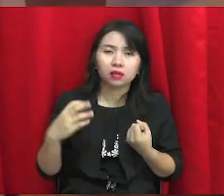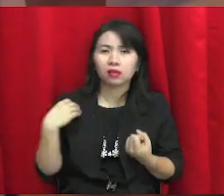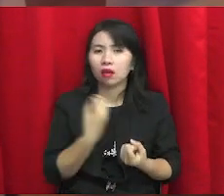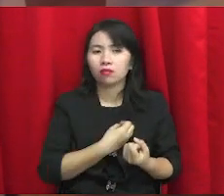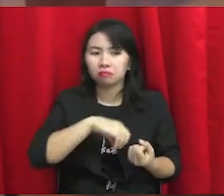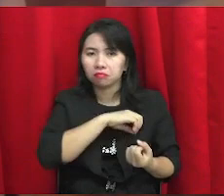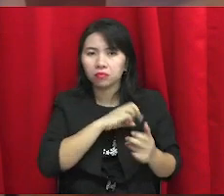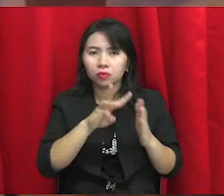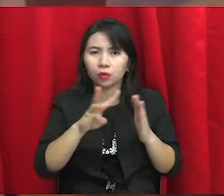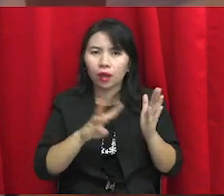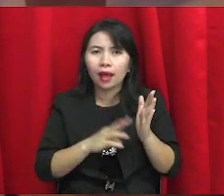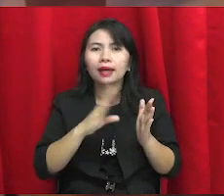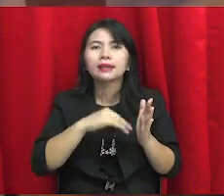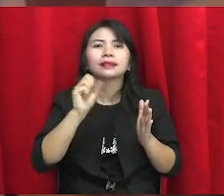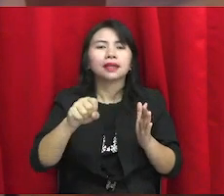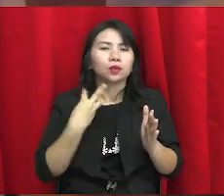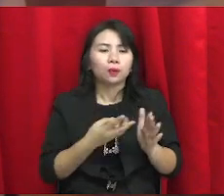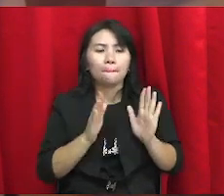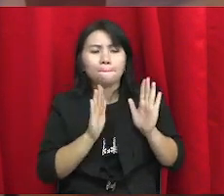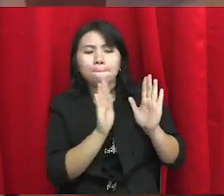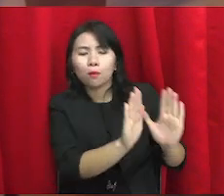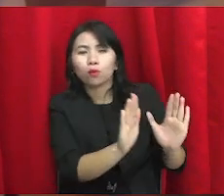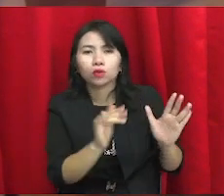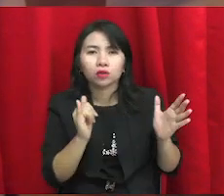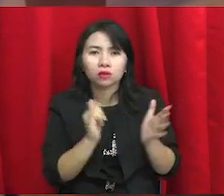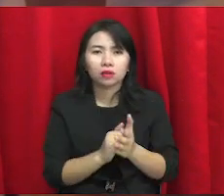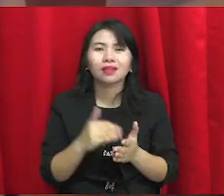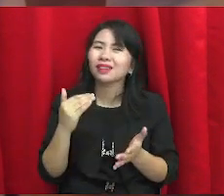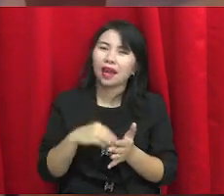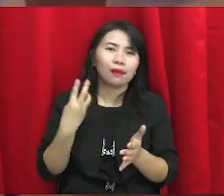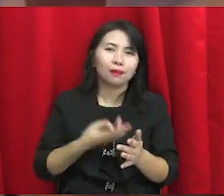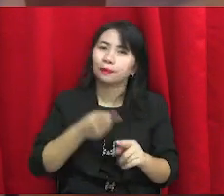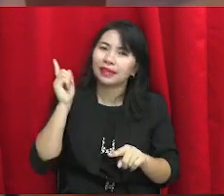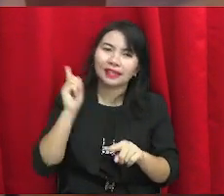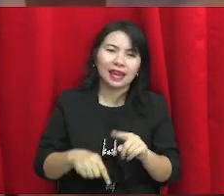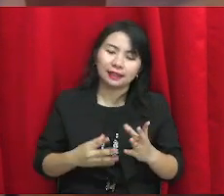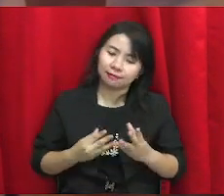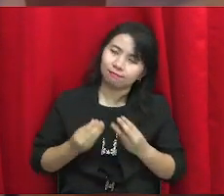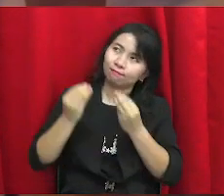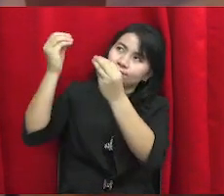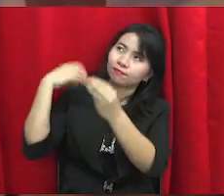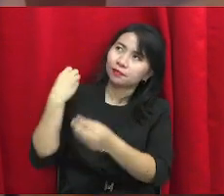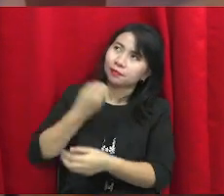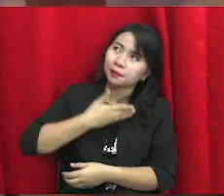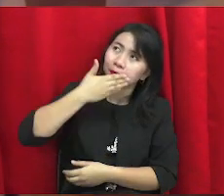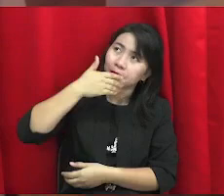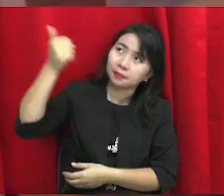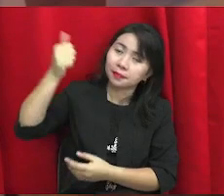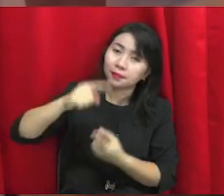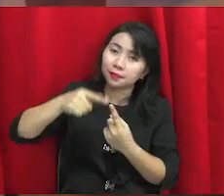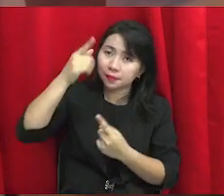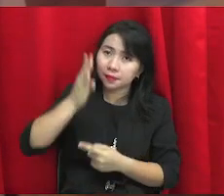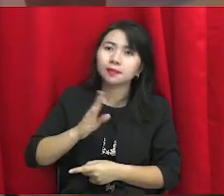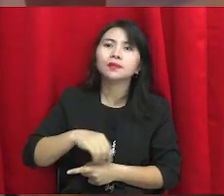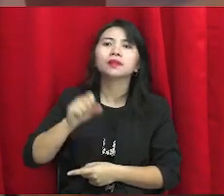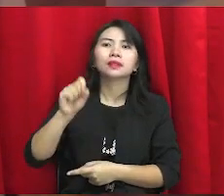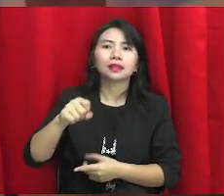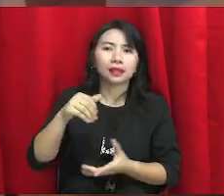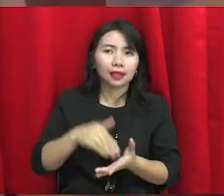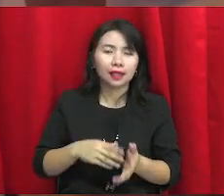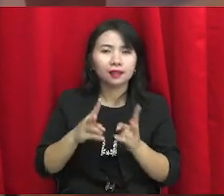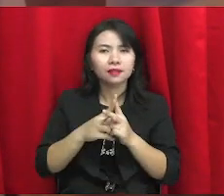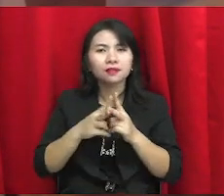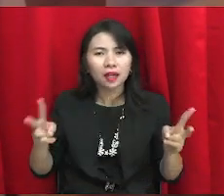talagang ipipilit natin yung gusto natin samantalang hindi nga natin maibigay yung the best natin sa Panginoon. Yeah. Now, that's which right. is very, ano po, napakaganda